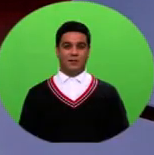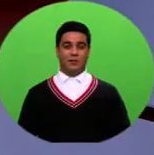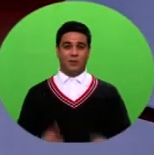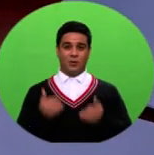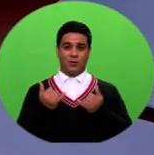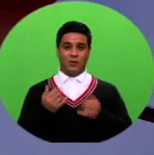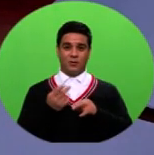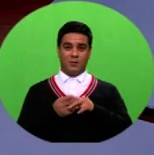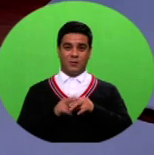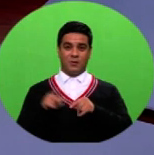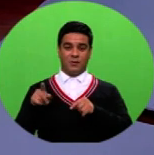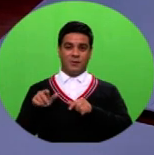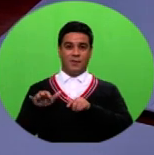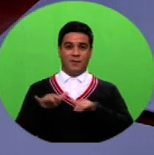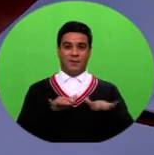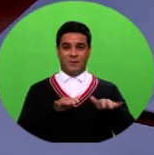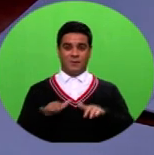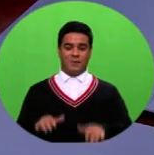Mana biz hozir